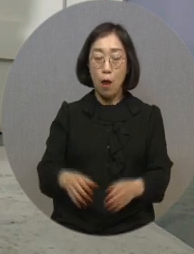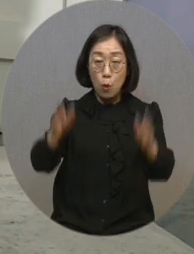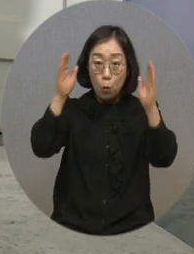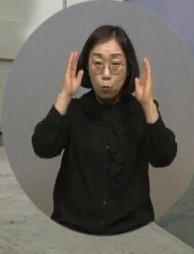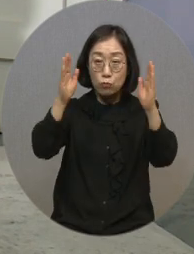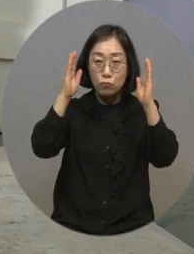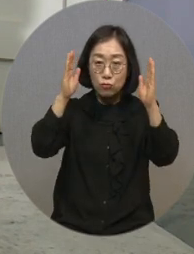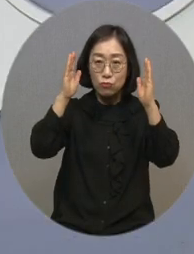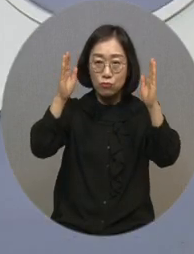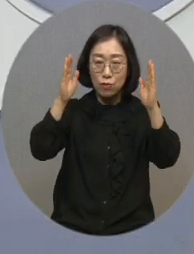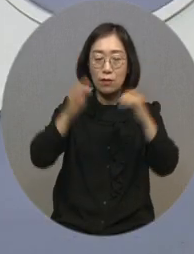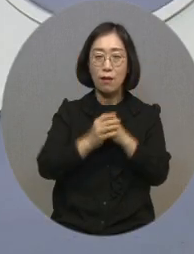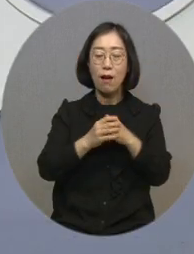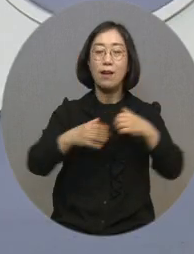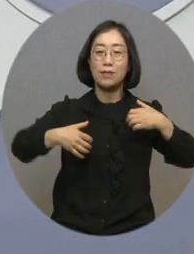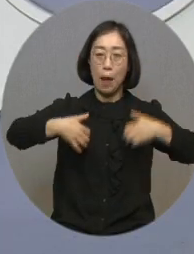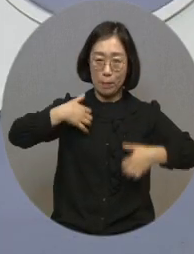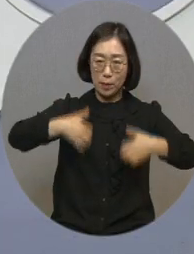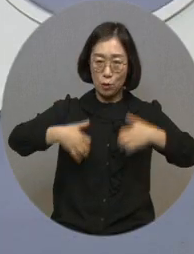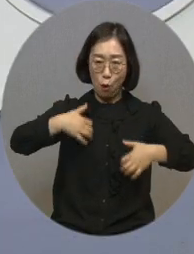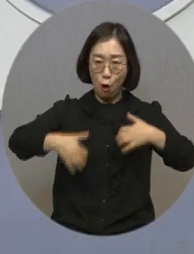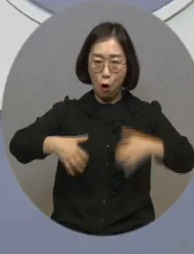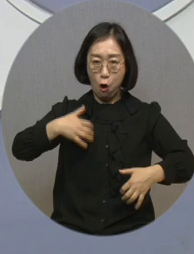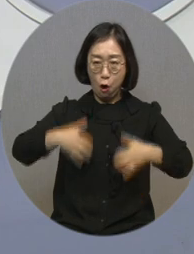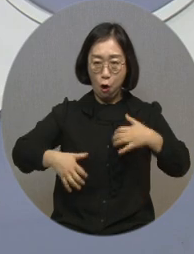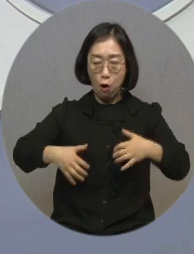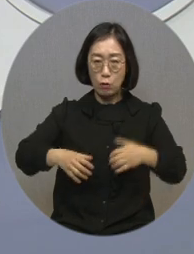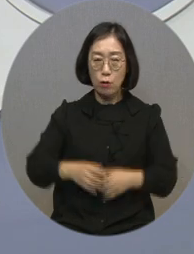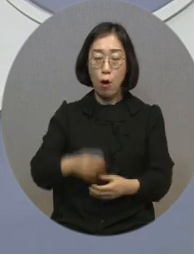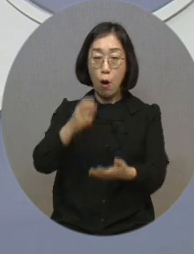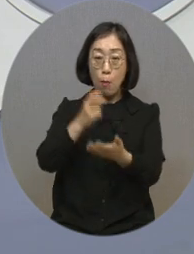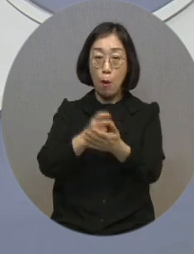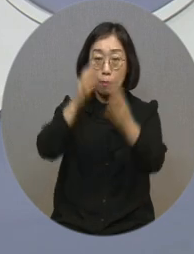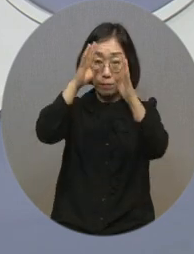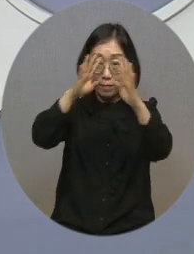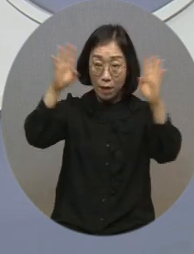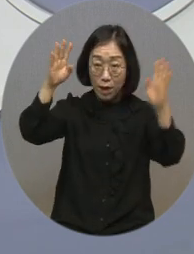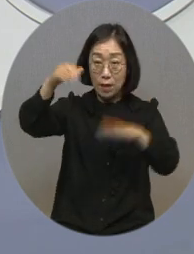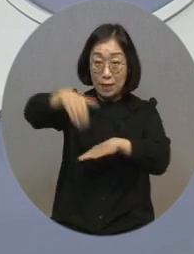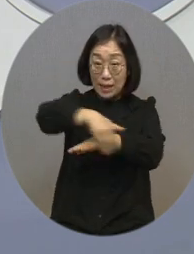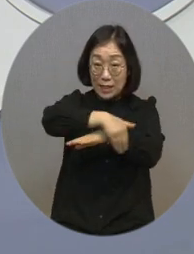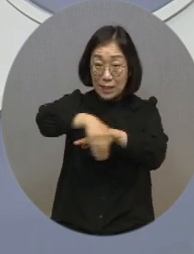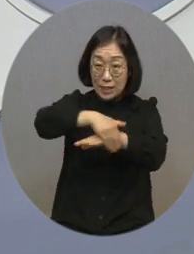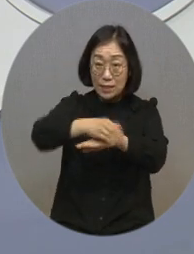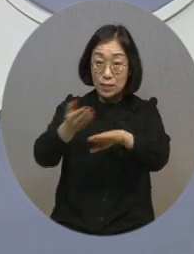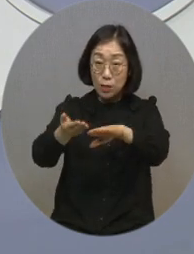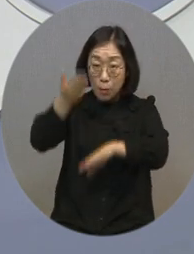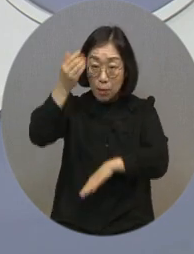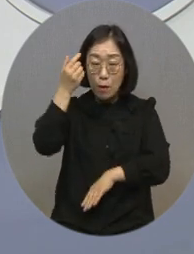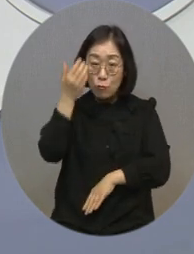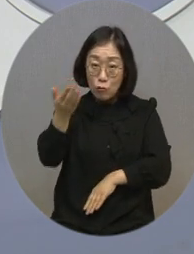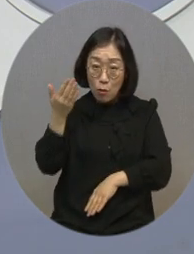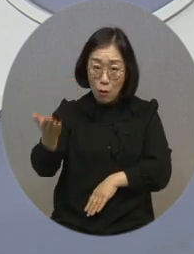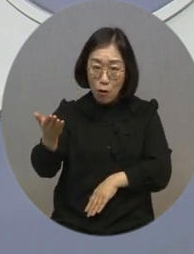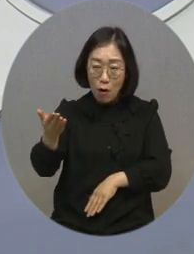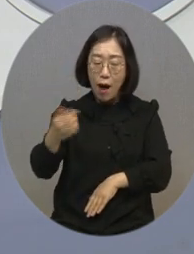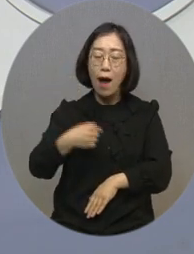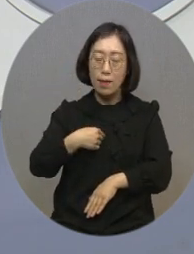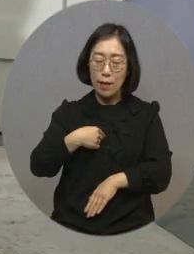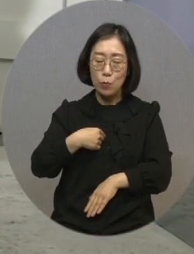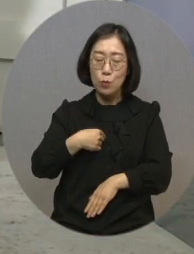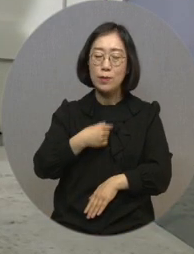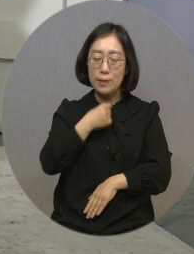하다가 재미있어서 또 이제 그 법대에 다니는 선배들한테 이제 물어봐서 그렇게 해서 이제 하게 된 것